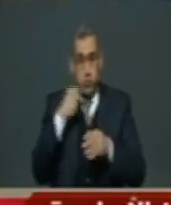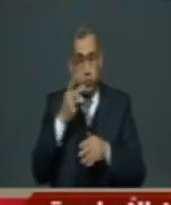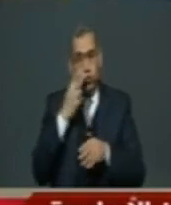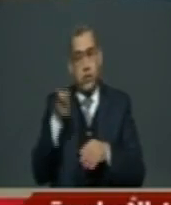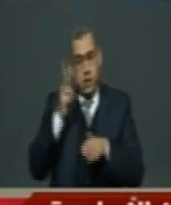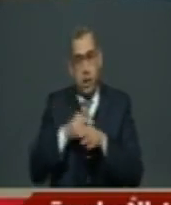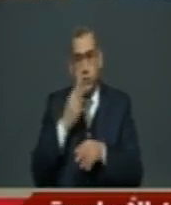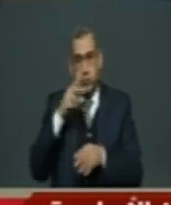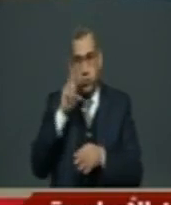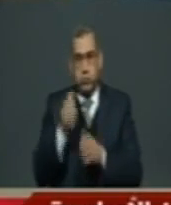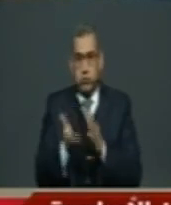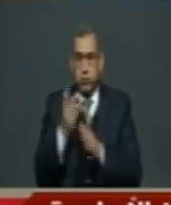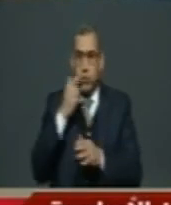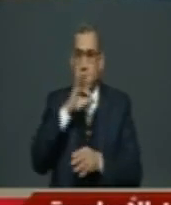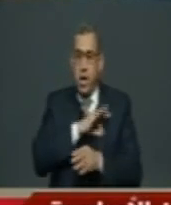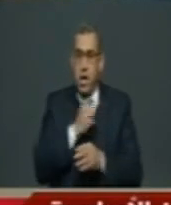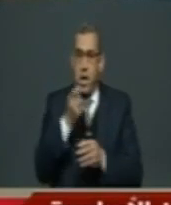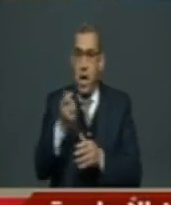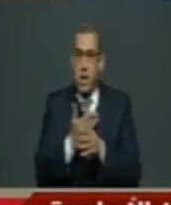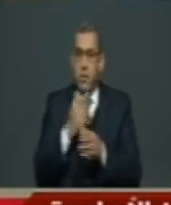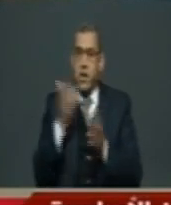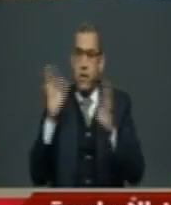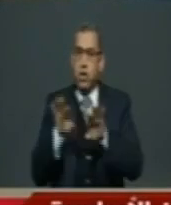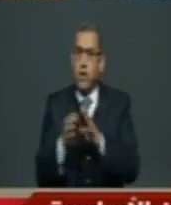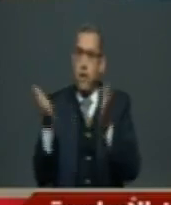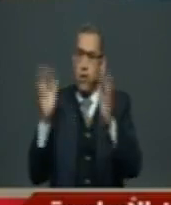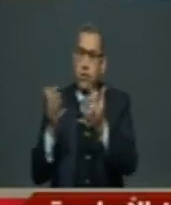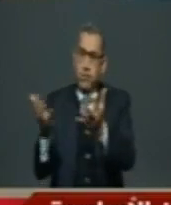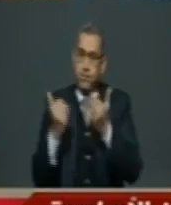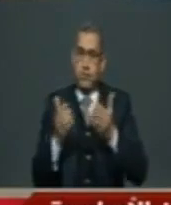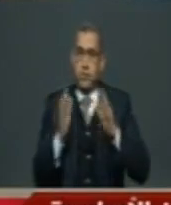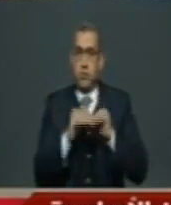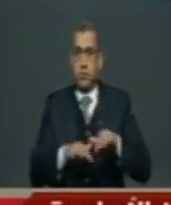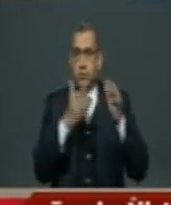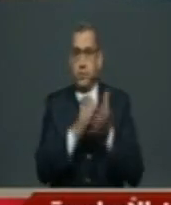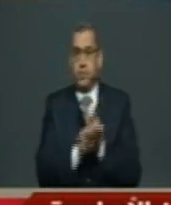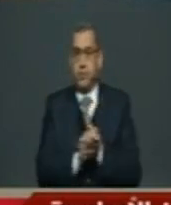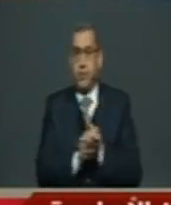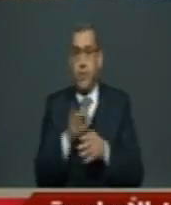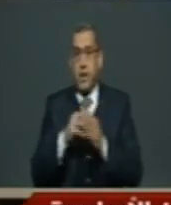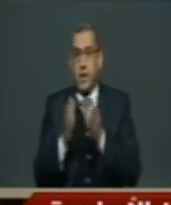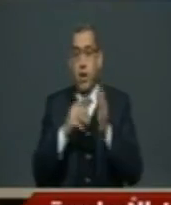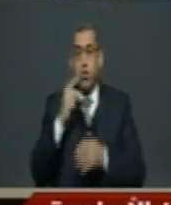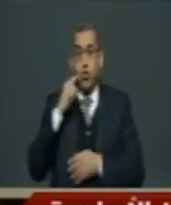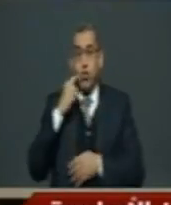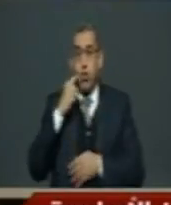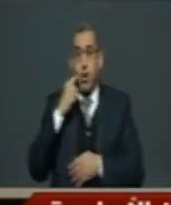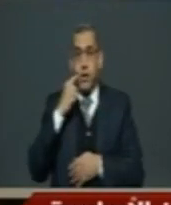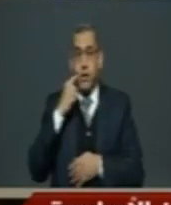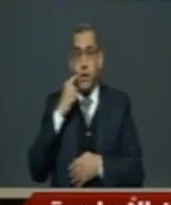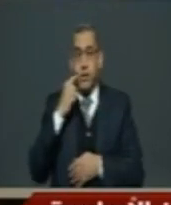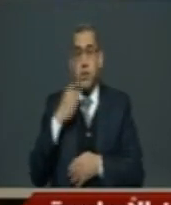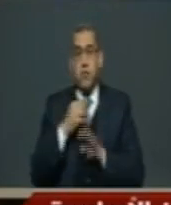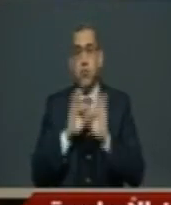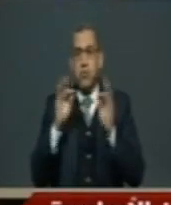حتى يمكن الحصول على اكبر كمية من الاقماح المحلية. بالنسبة للسكر حصل طفرة